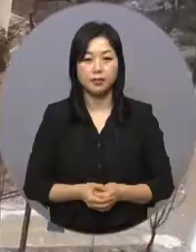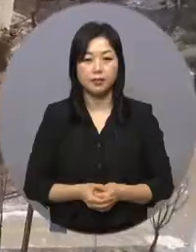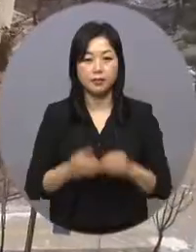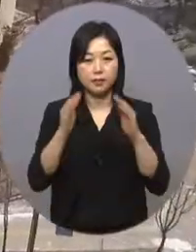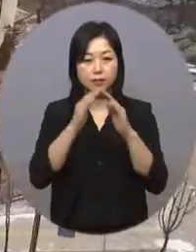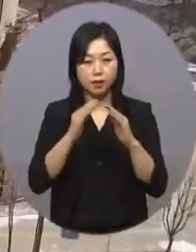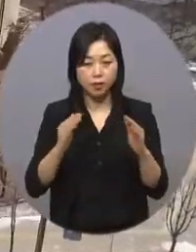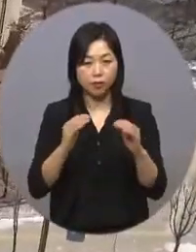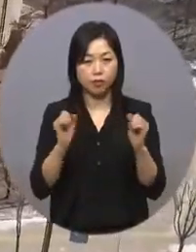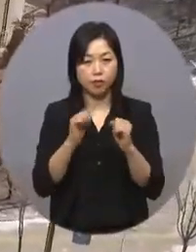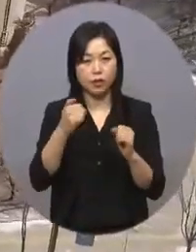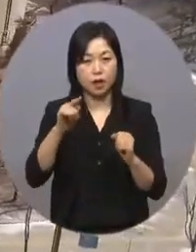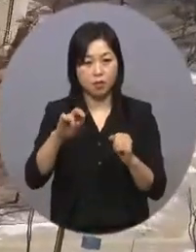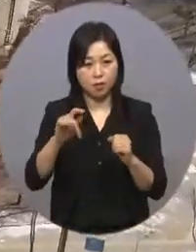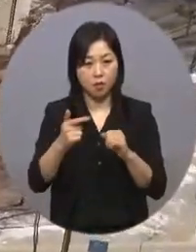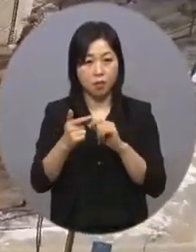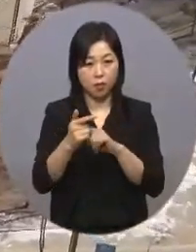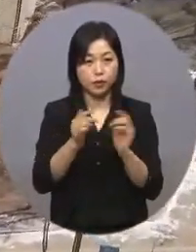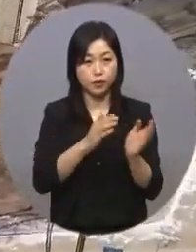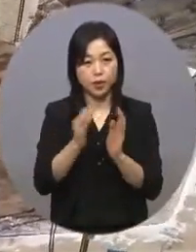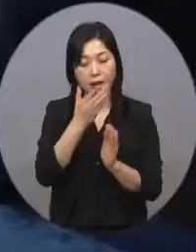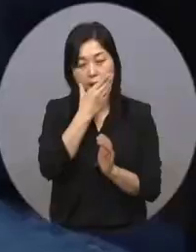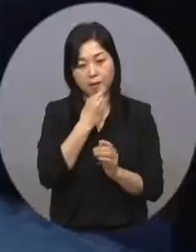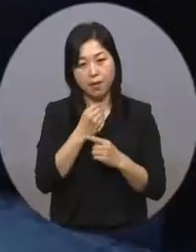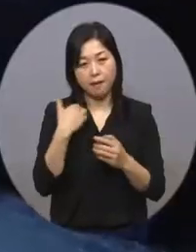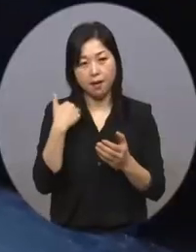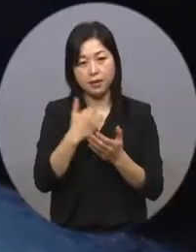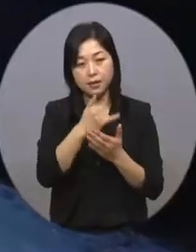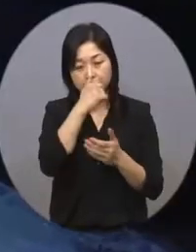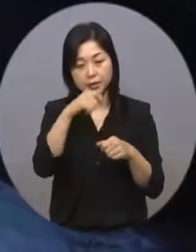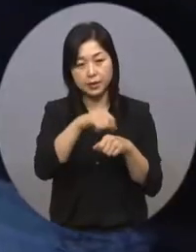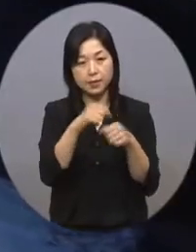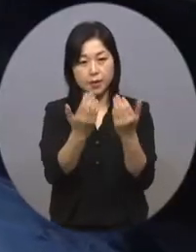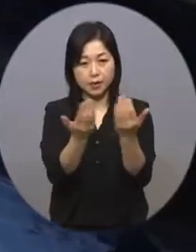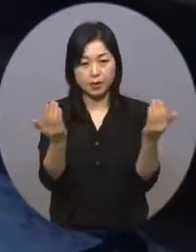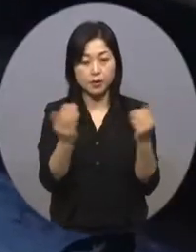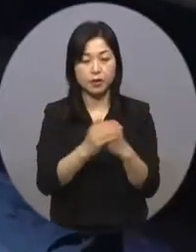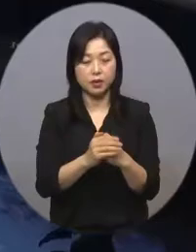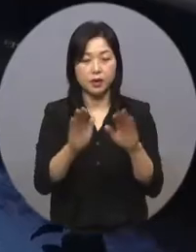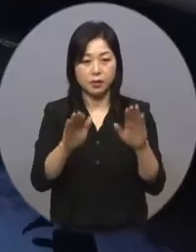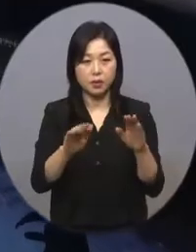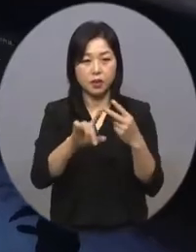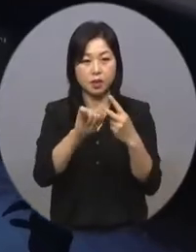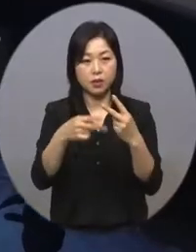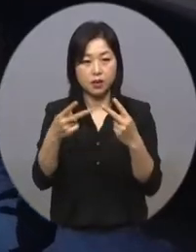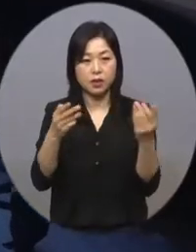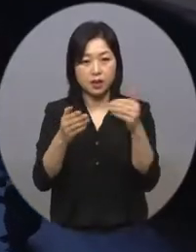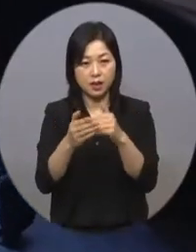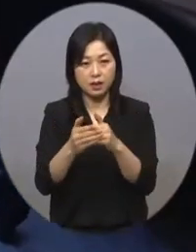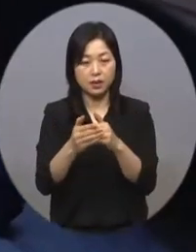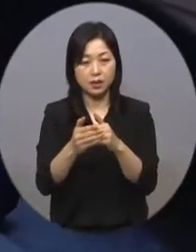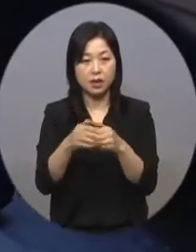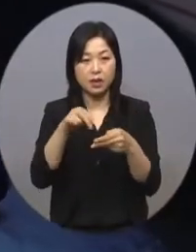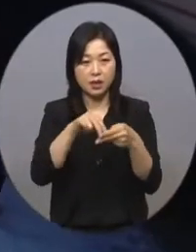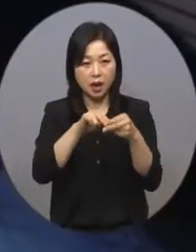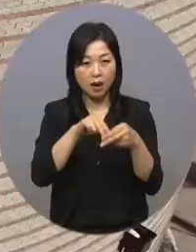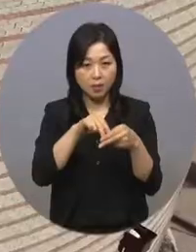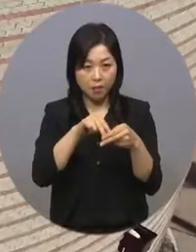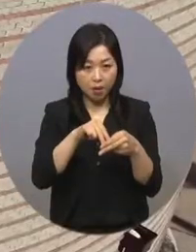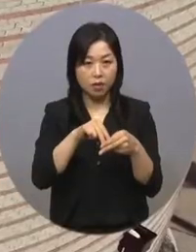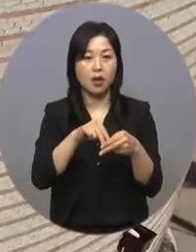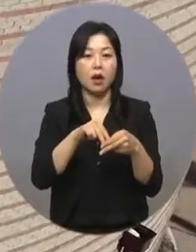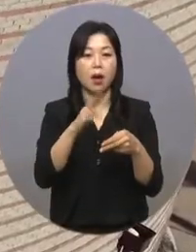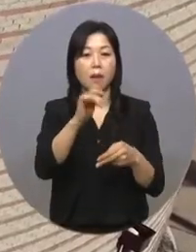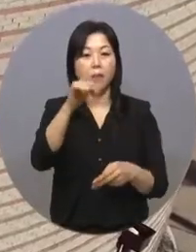전북 남원시가 준비한 행복이 넘치는 특별 기획전을 오는 2월 2일까지 남원 백두대간 생태교육장에서